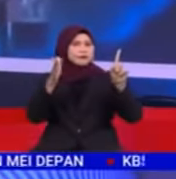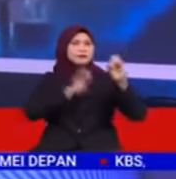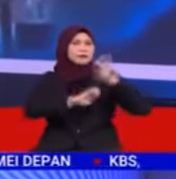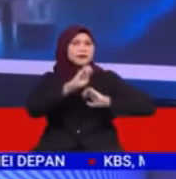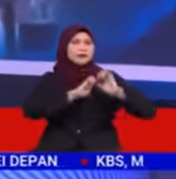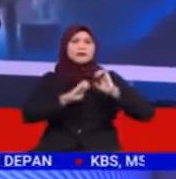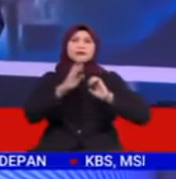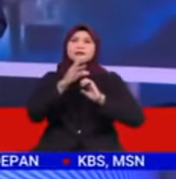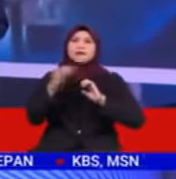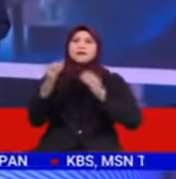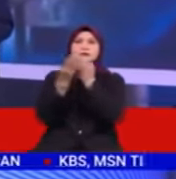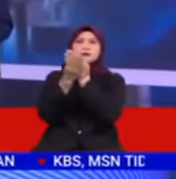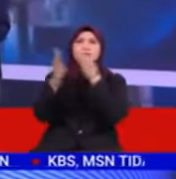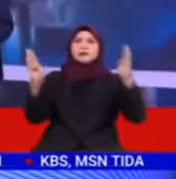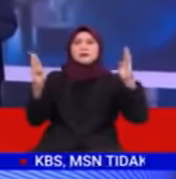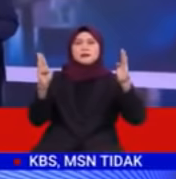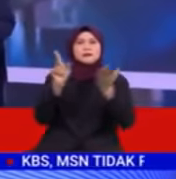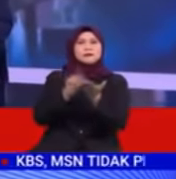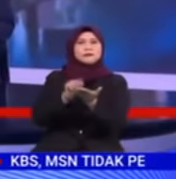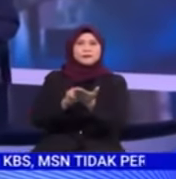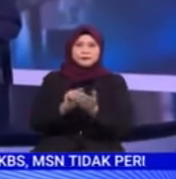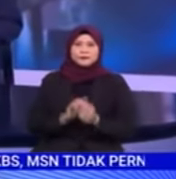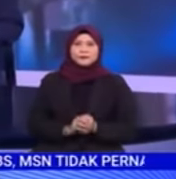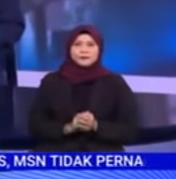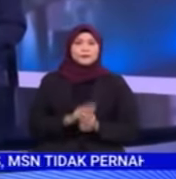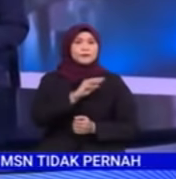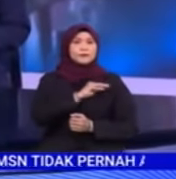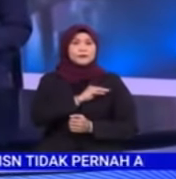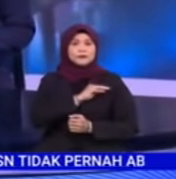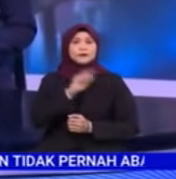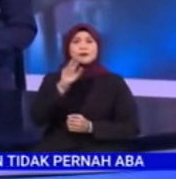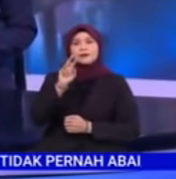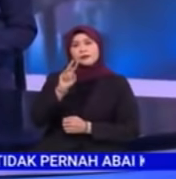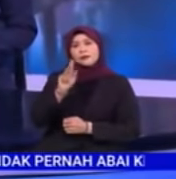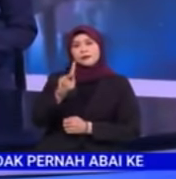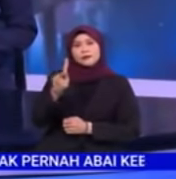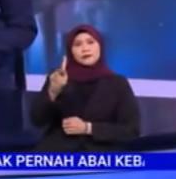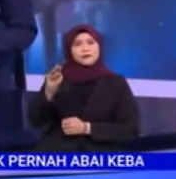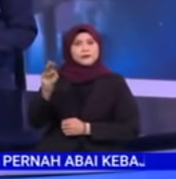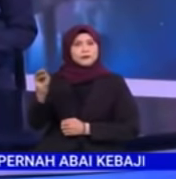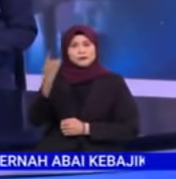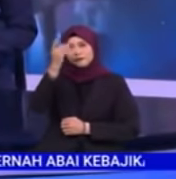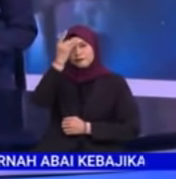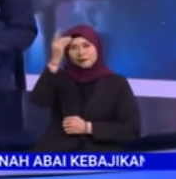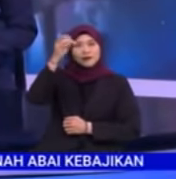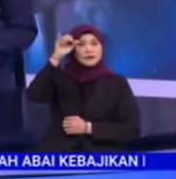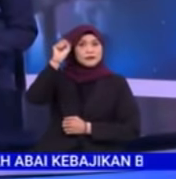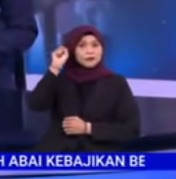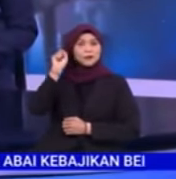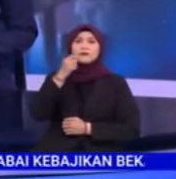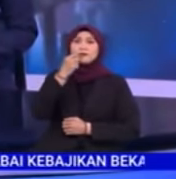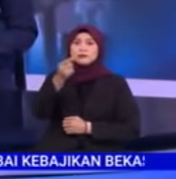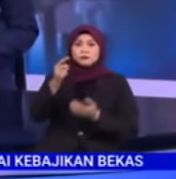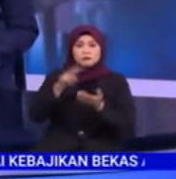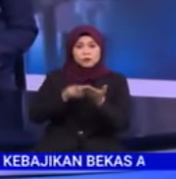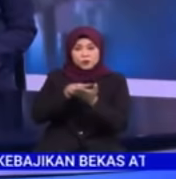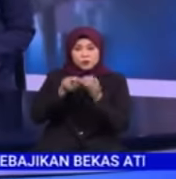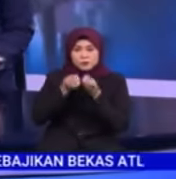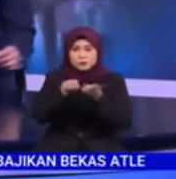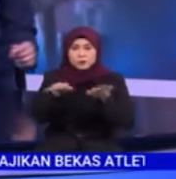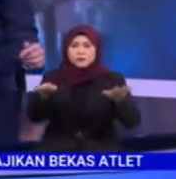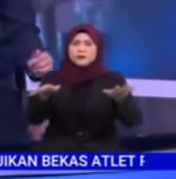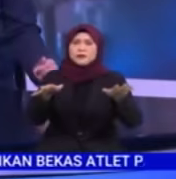dan prinsip kebebasan media tegas menteri komunikasi dan multimedia Datuk Saifuddin Abdullah penerbitan dan penyebarannya